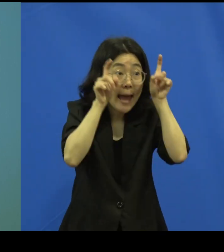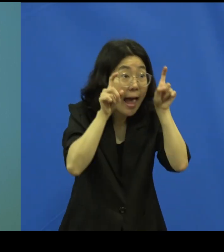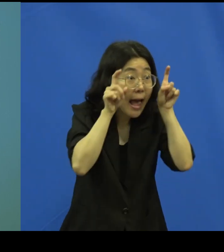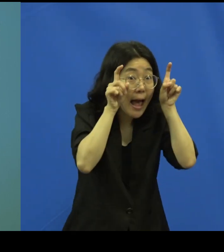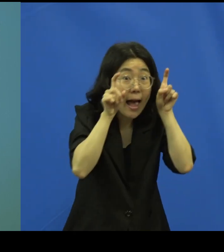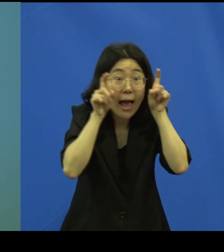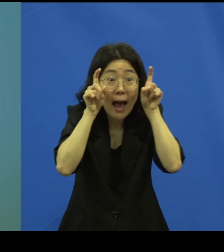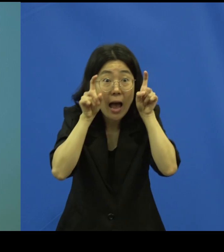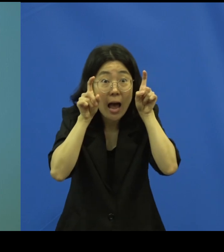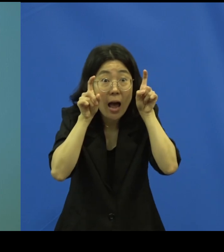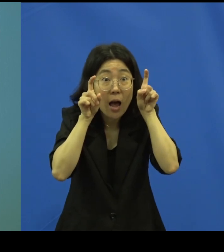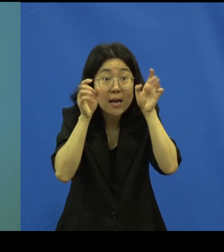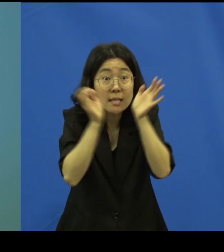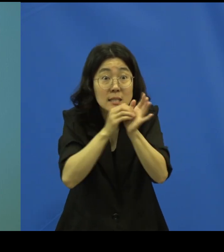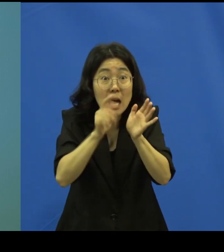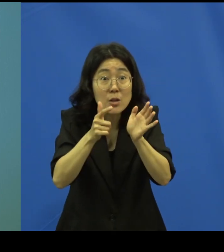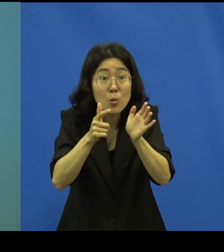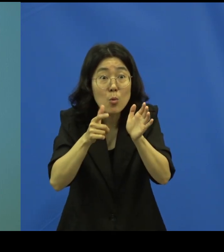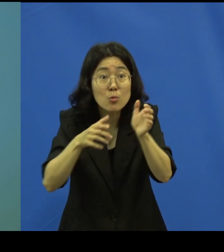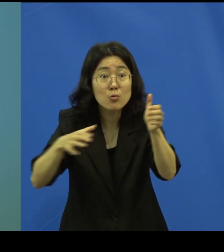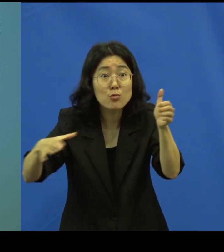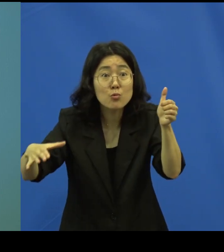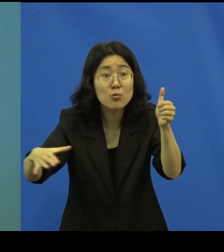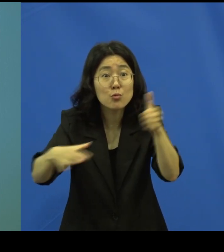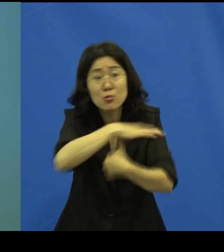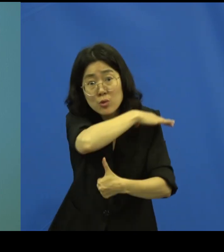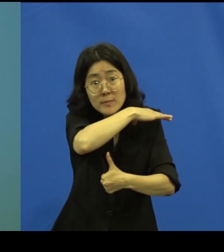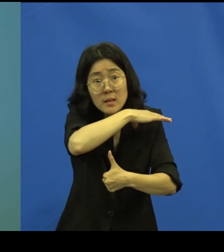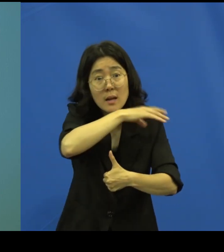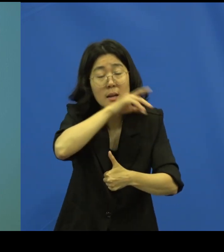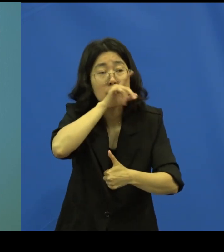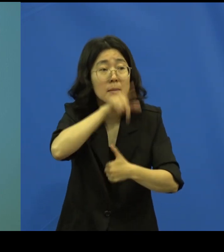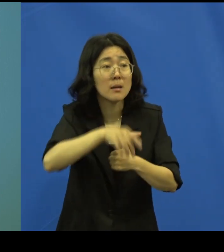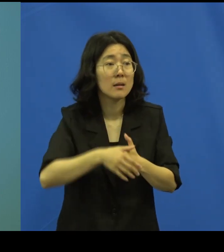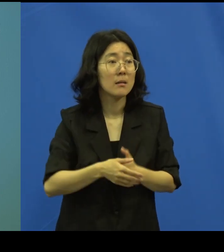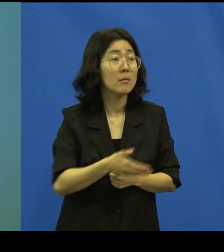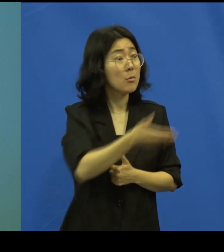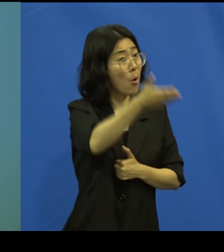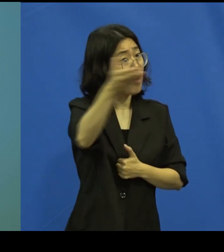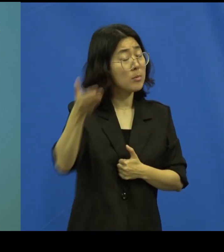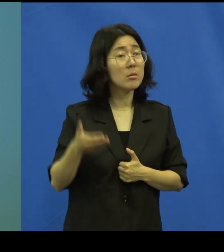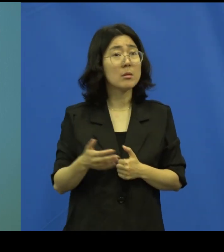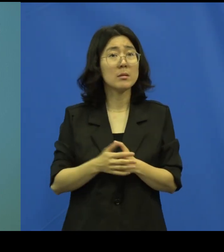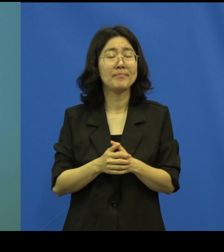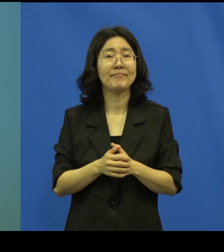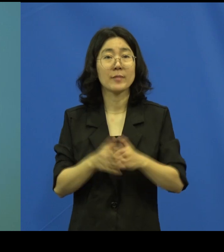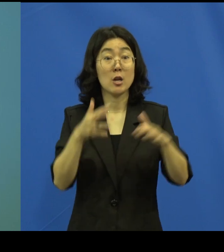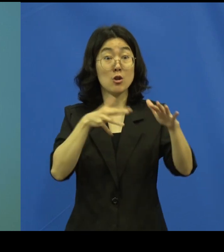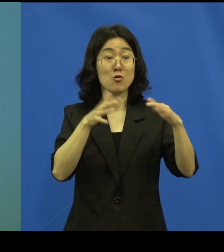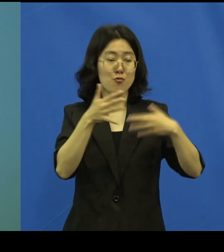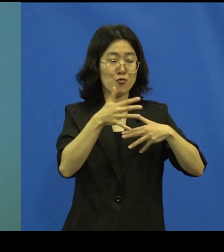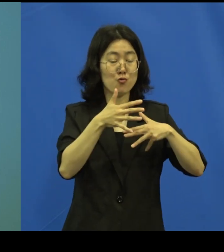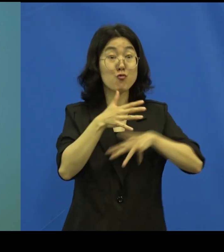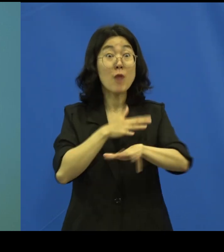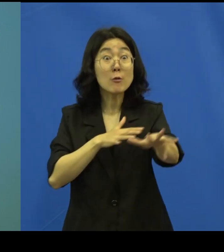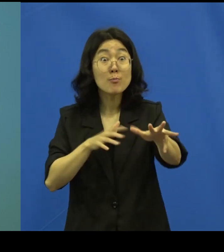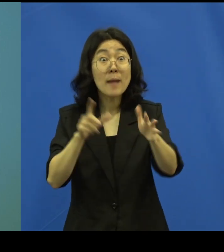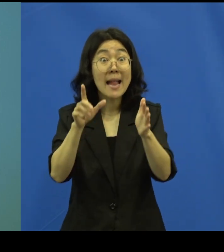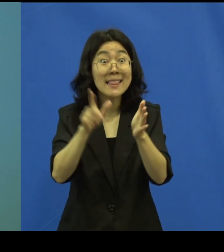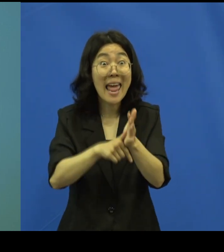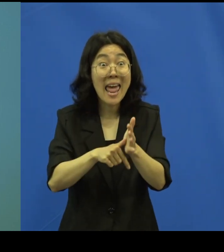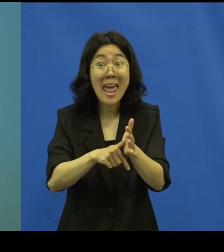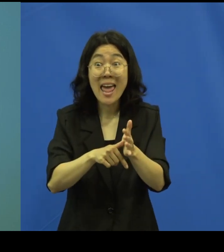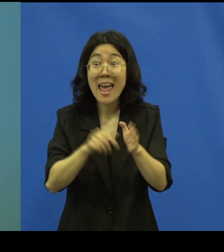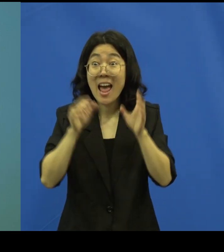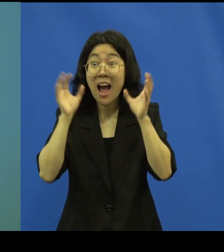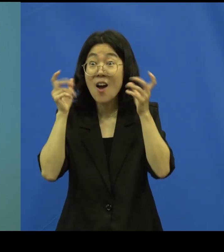어린 양. 자, 여러분, 죽임을 당한 어린 양을 생각하면 첫 번째 떠오르는 게 출애굽기입니다. 출애굽할 때